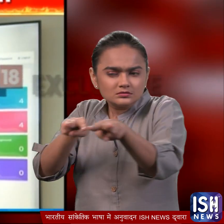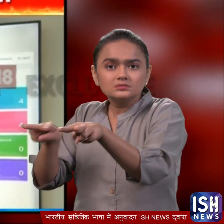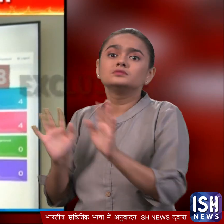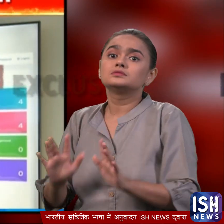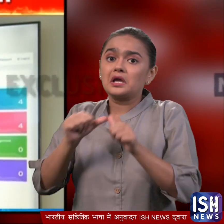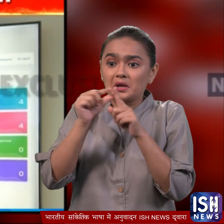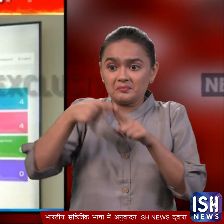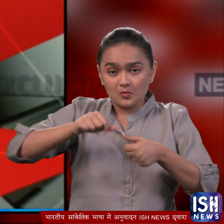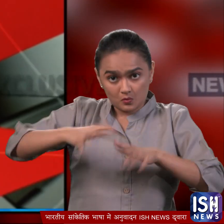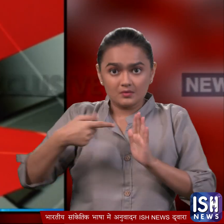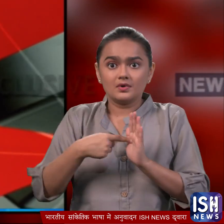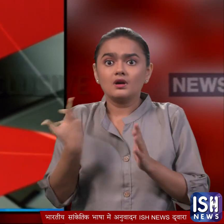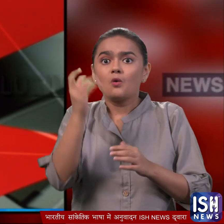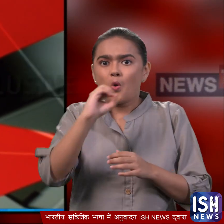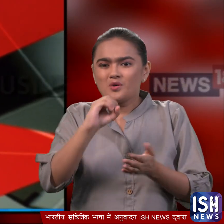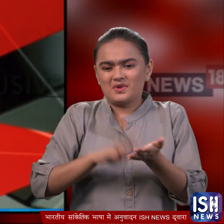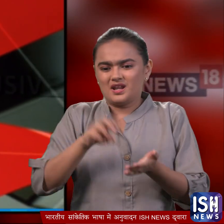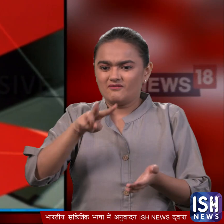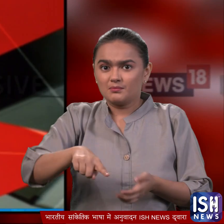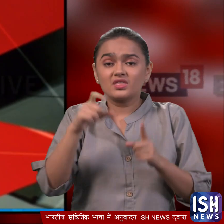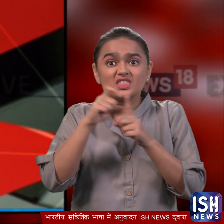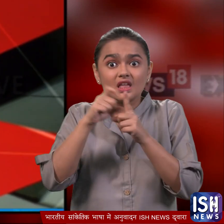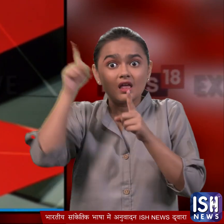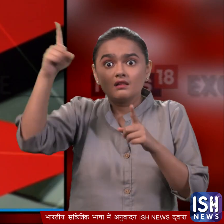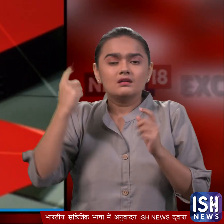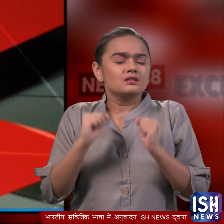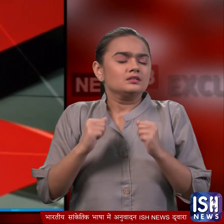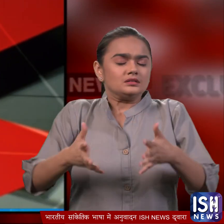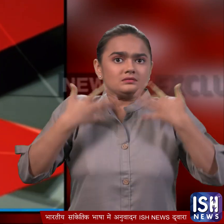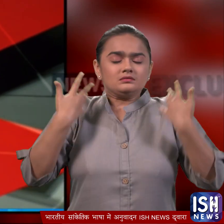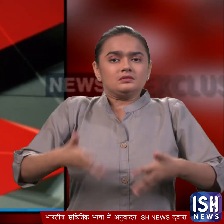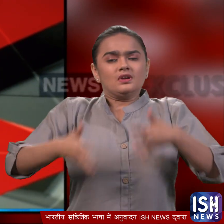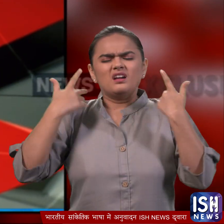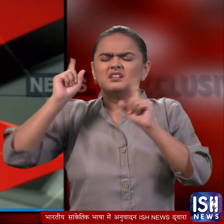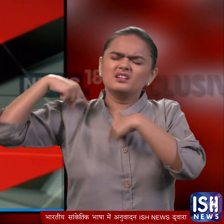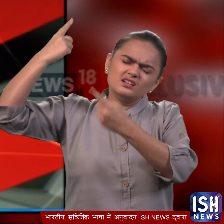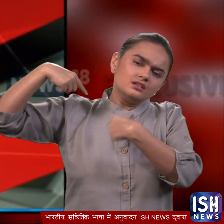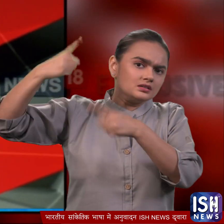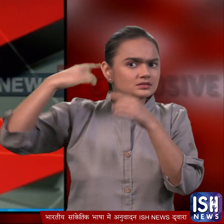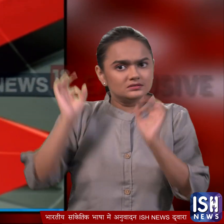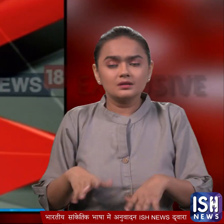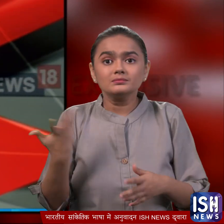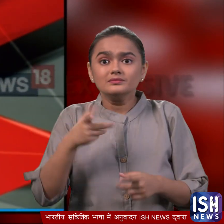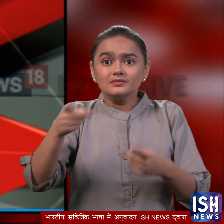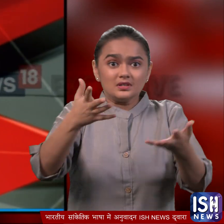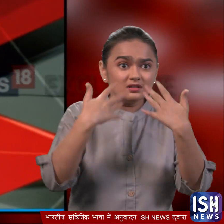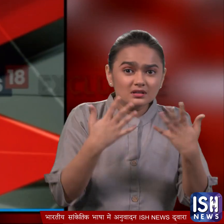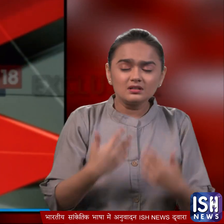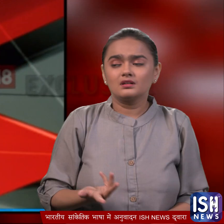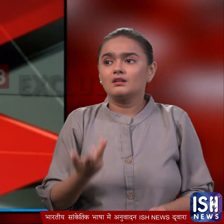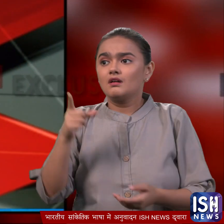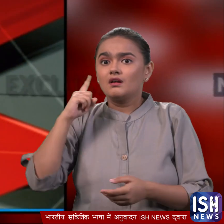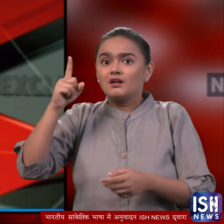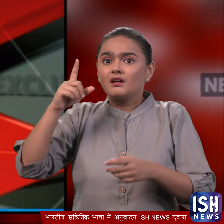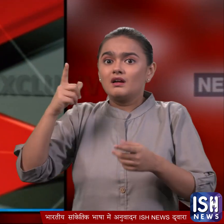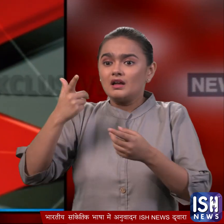निगरानी रखी जाएगी। सौभाग्य की बात यह कि अक्टूबर नवंबर का महीना दिल्ली का दम घोटने के लिए कुख्यात हो चुका है, क्योंकि इस महीने में पराली का